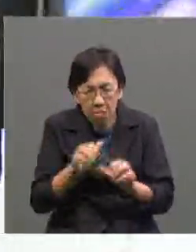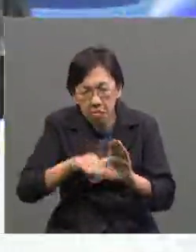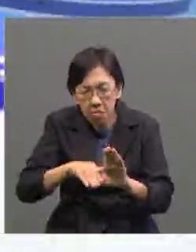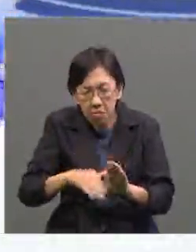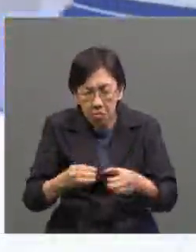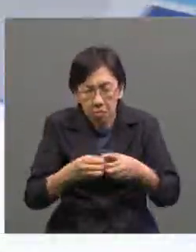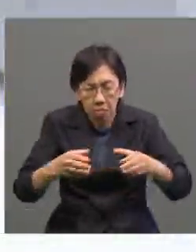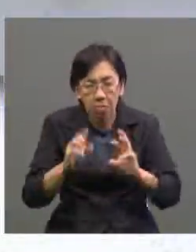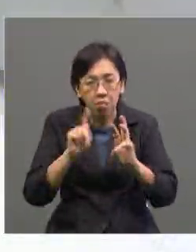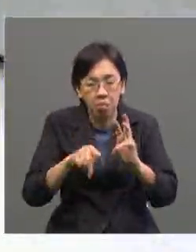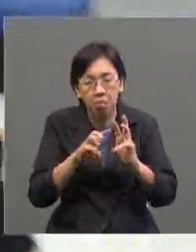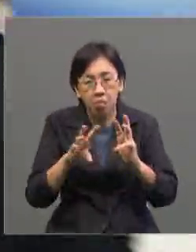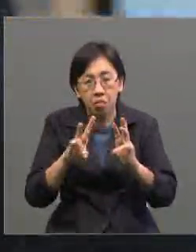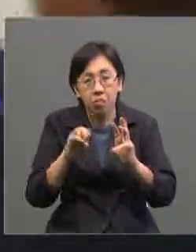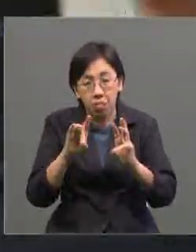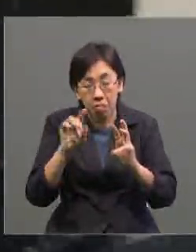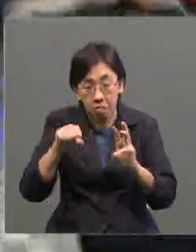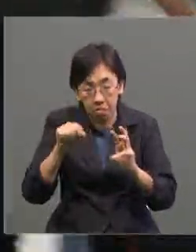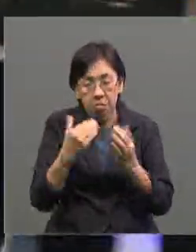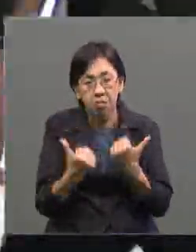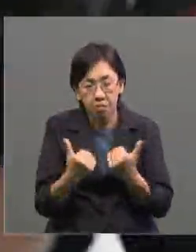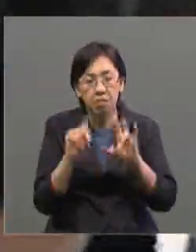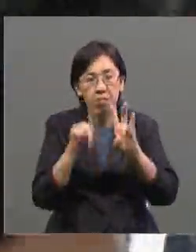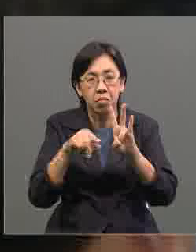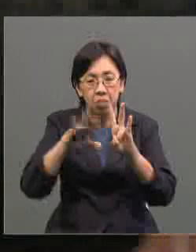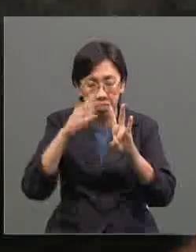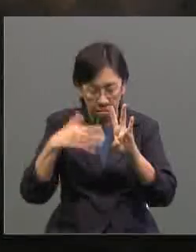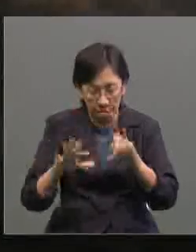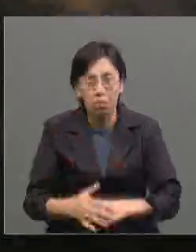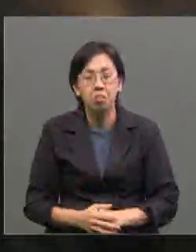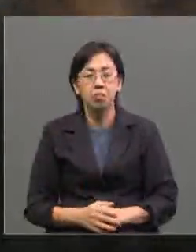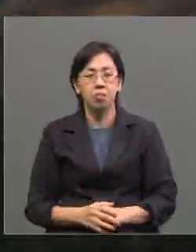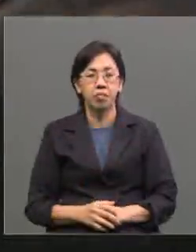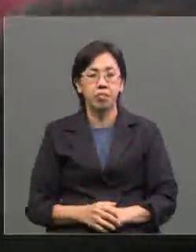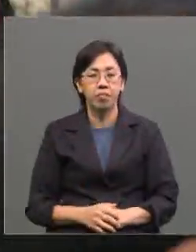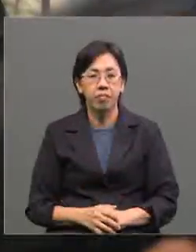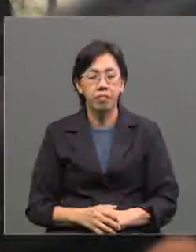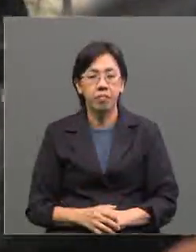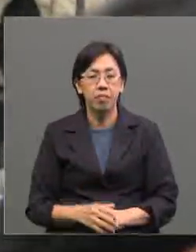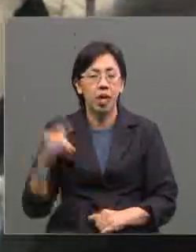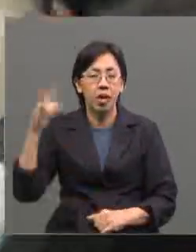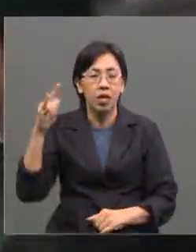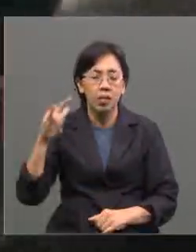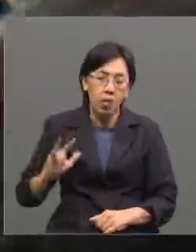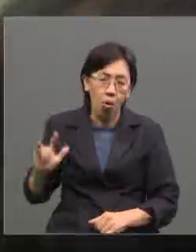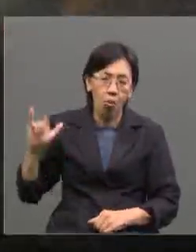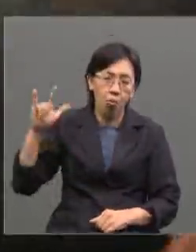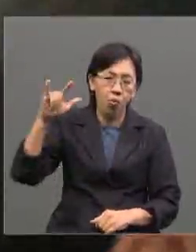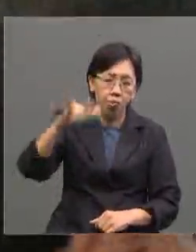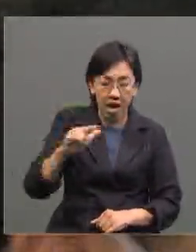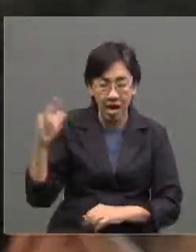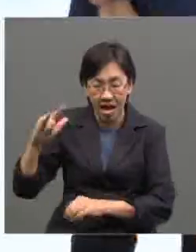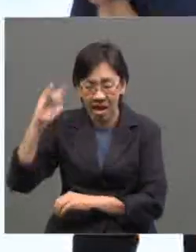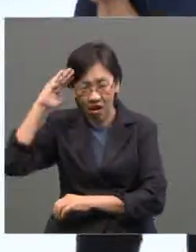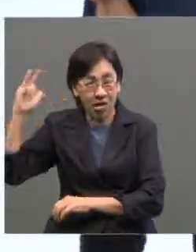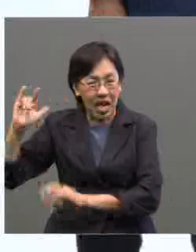าน 6,778 ใช่ไหมฮะวันนี้ 7,000 กว่าคนแล้วนะครับ ครับ ทีนี้ในส่วนของสายการบินที่จะไปรับคนไทยไม่นับเครื่องบินของ